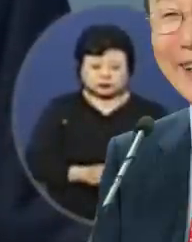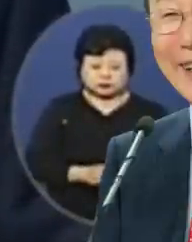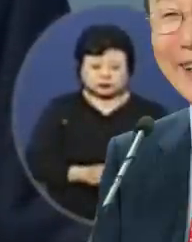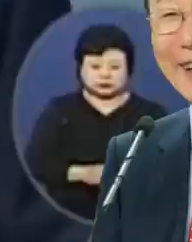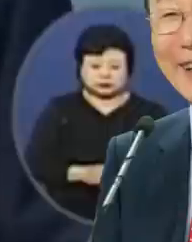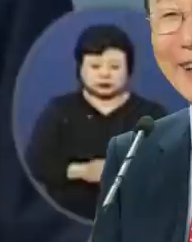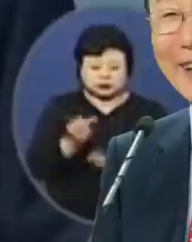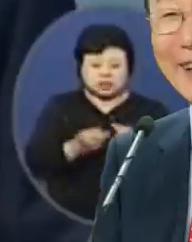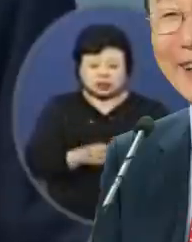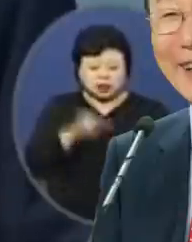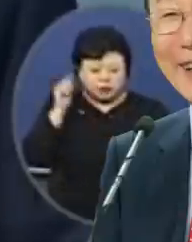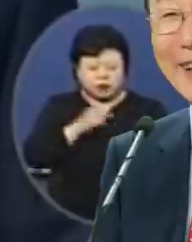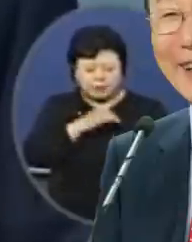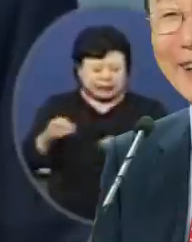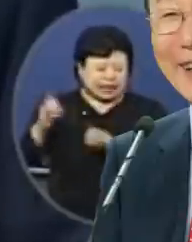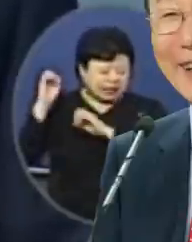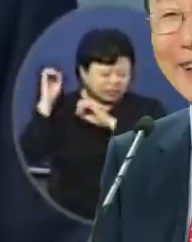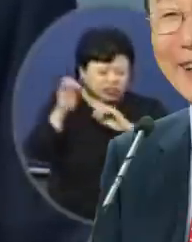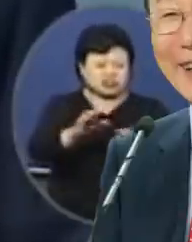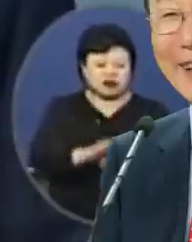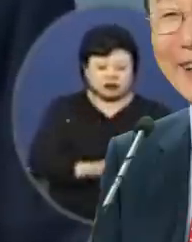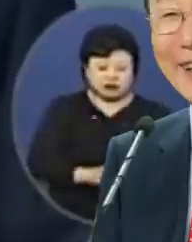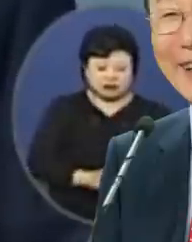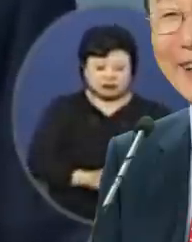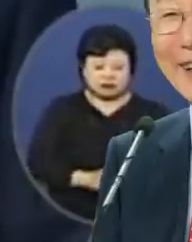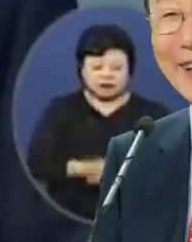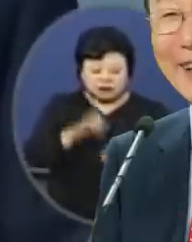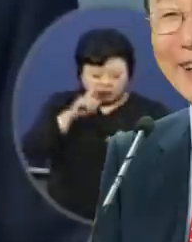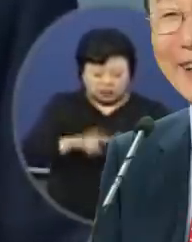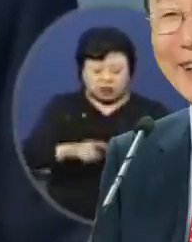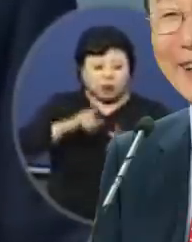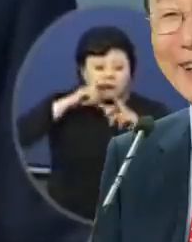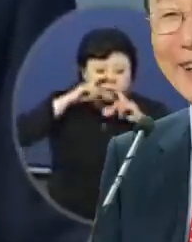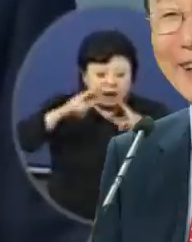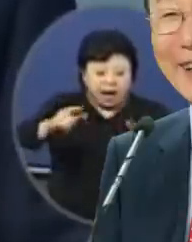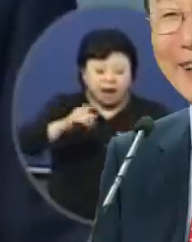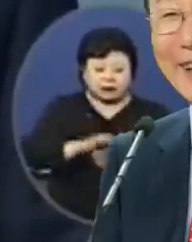이 산들을 명하여 저 바다에 건너가라 말하고